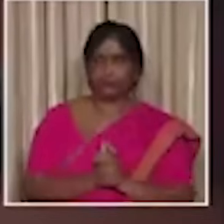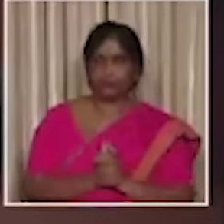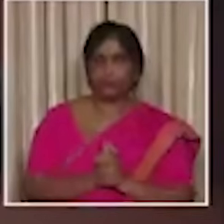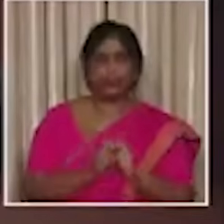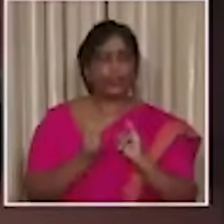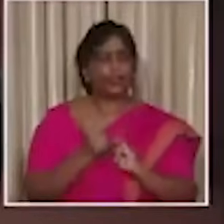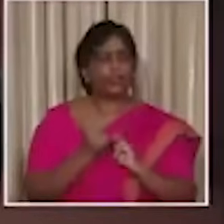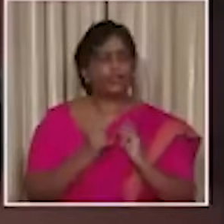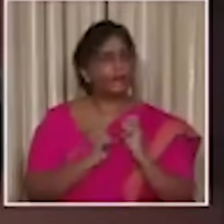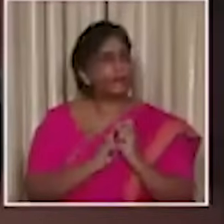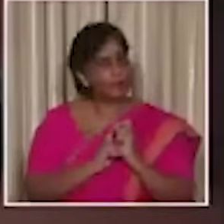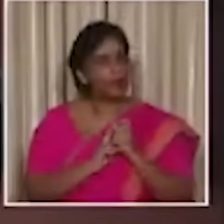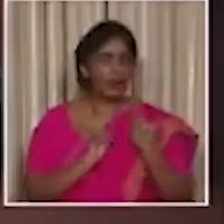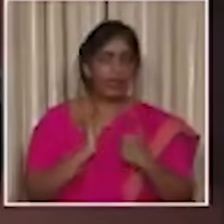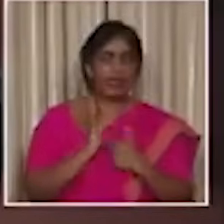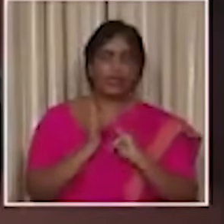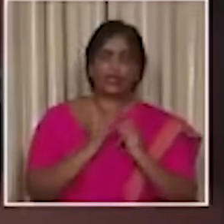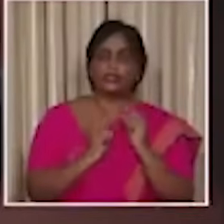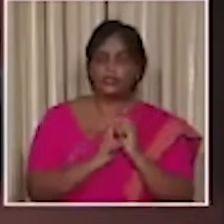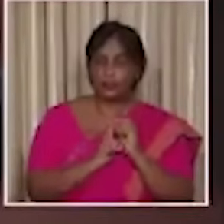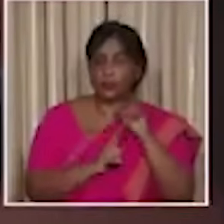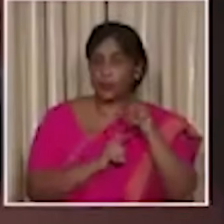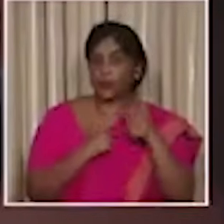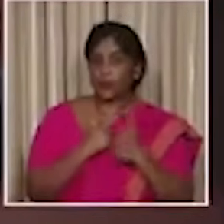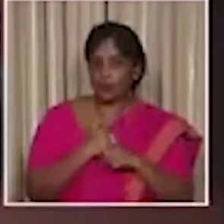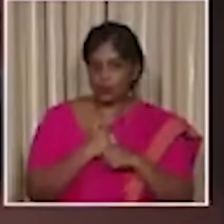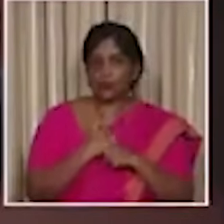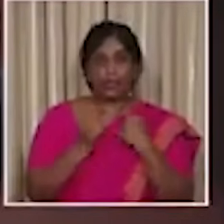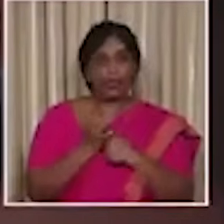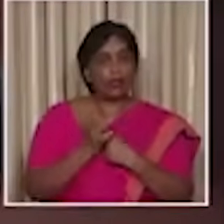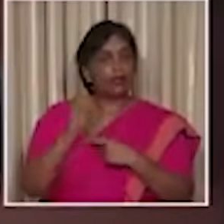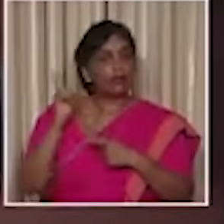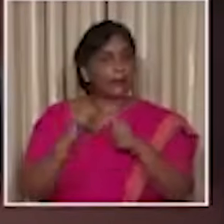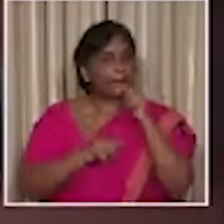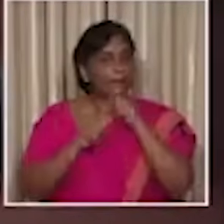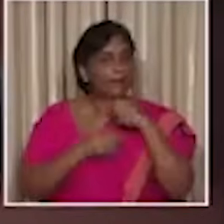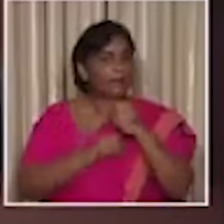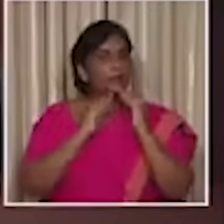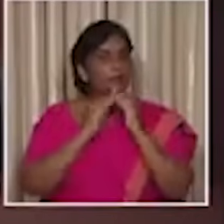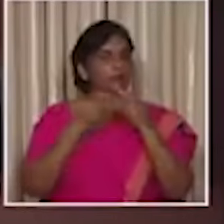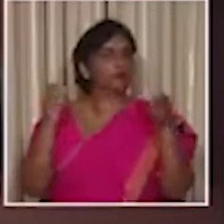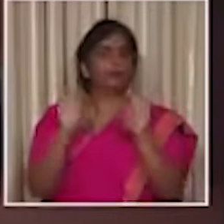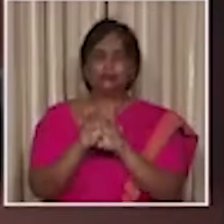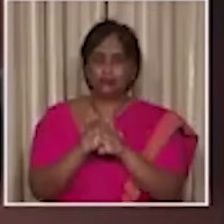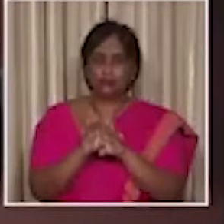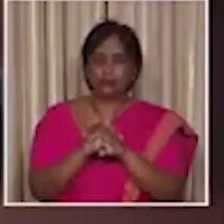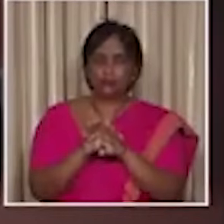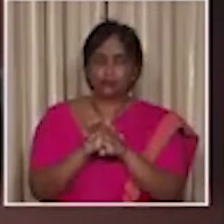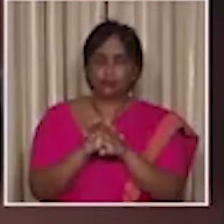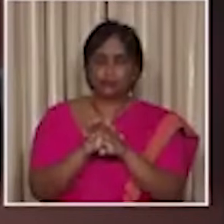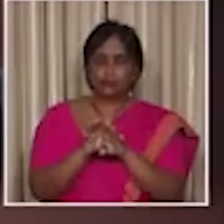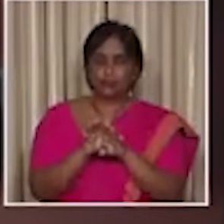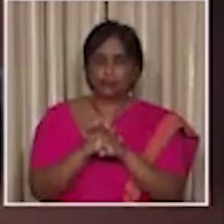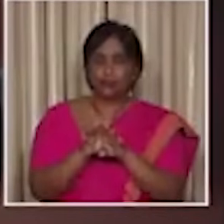SSP හෝ TSP සෑදීමට අවශ්‍ය රණාලේ පීටි සල්ෆියුරි කම්ල නිෂ්පාදනාගාරය වසාදමුන් ලැබුවා. ඒක